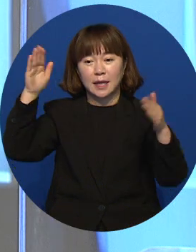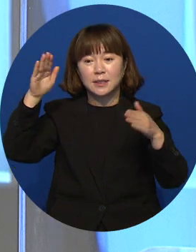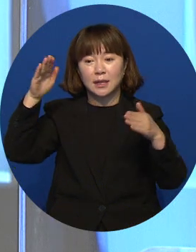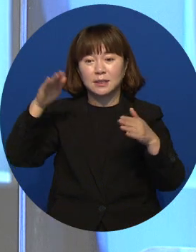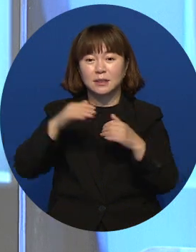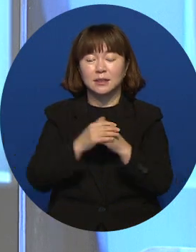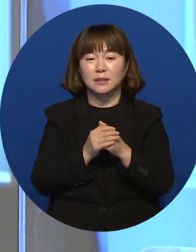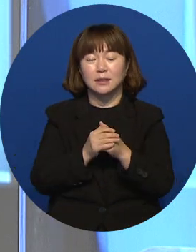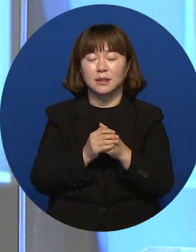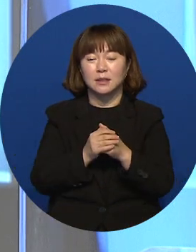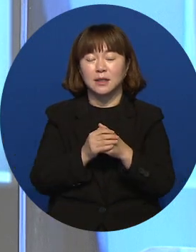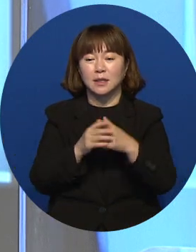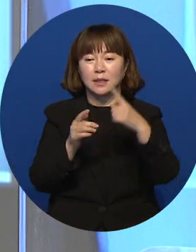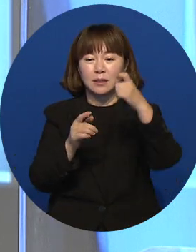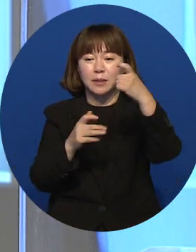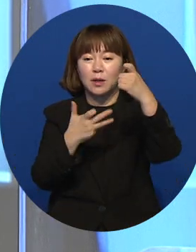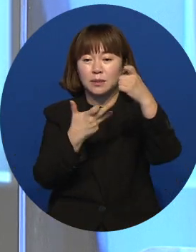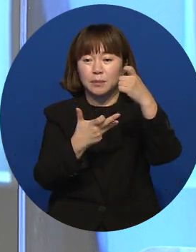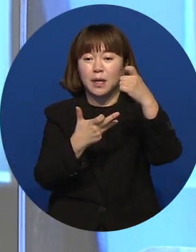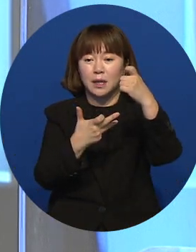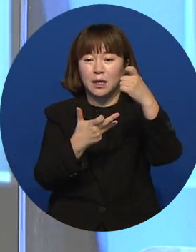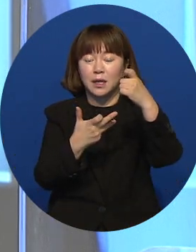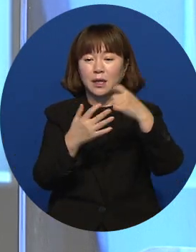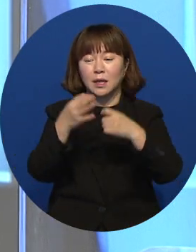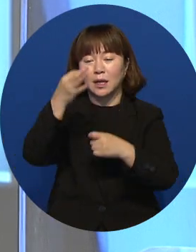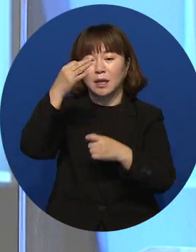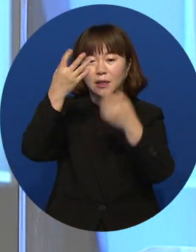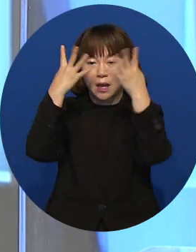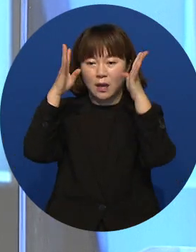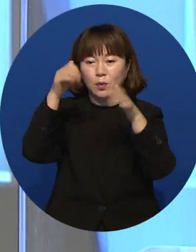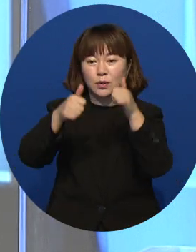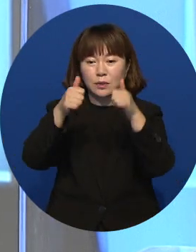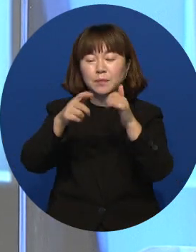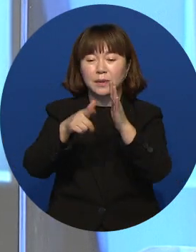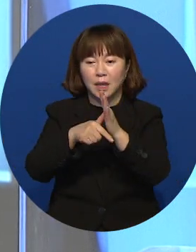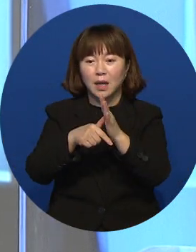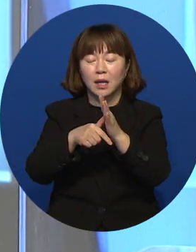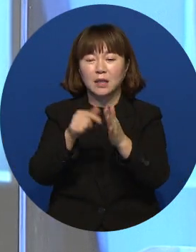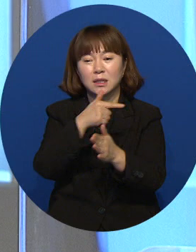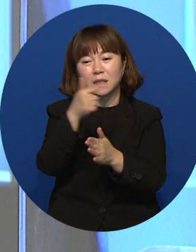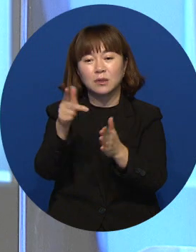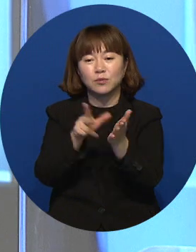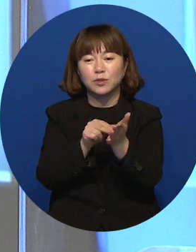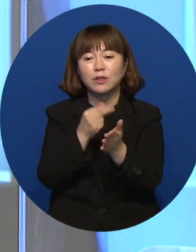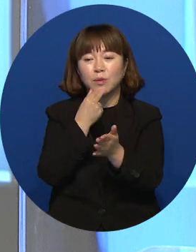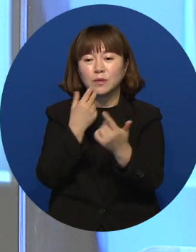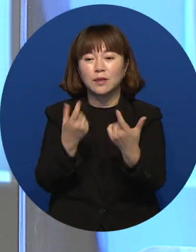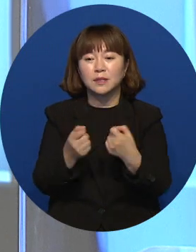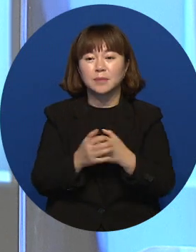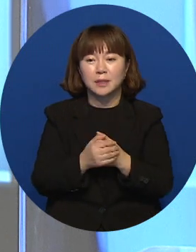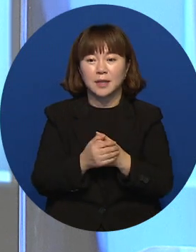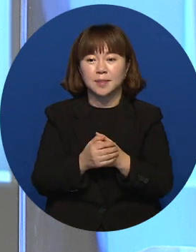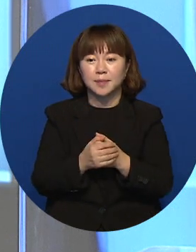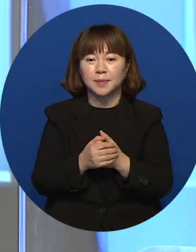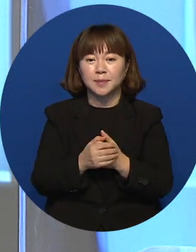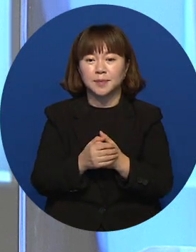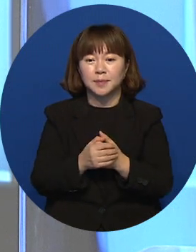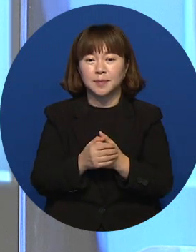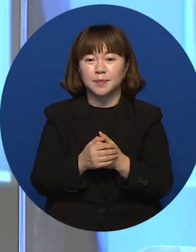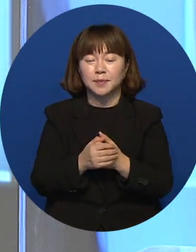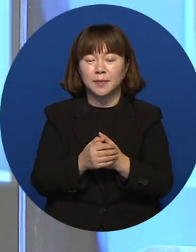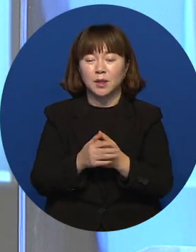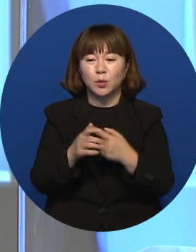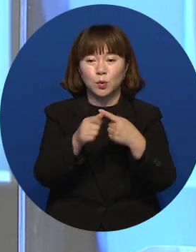11월 18일 있나요 또 시험 수능 날인데 아마 문제는 없을 것으로 보고요 어 앞으로도 그 지금도